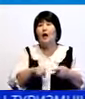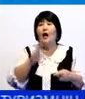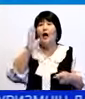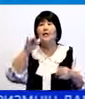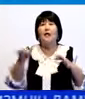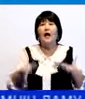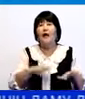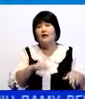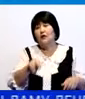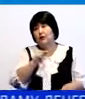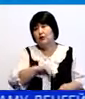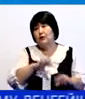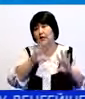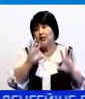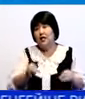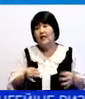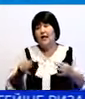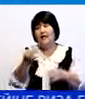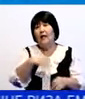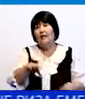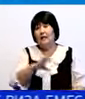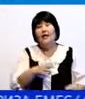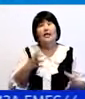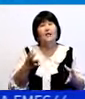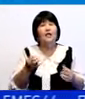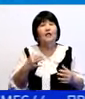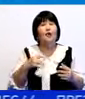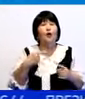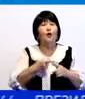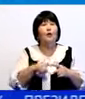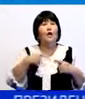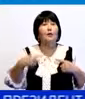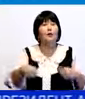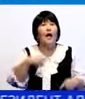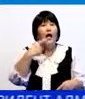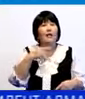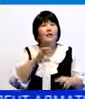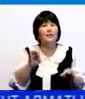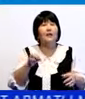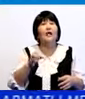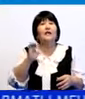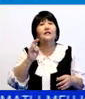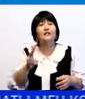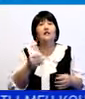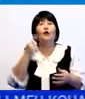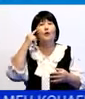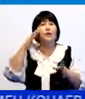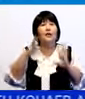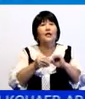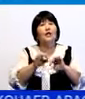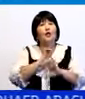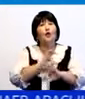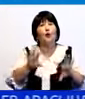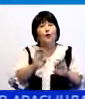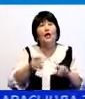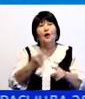атқарылар жұмыстар жайында талқылады. Және де одан бөлек осы айтылып жатқан сын пікірлерге тоқталды. Және